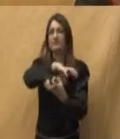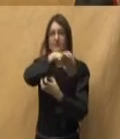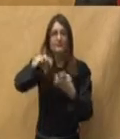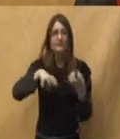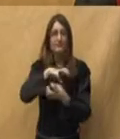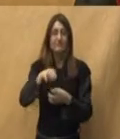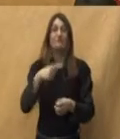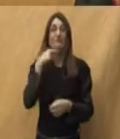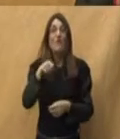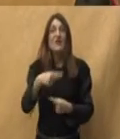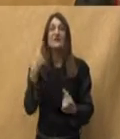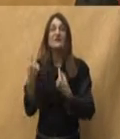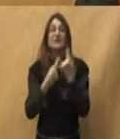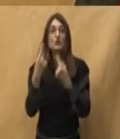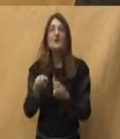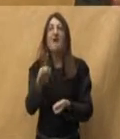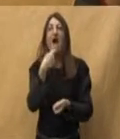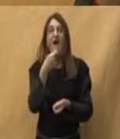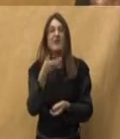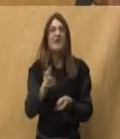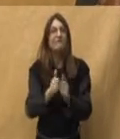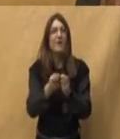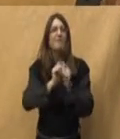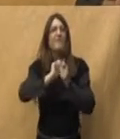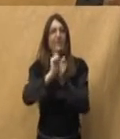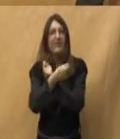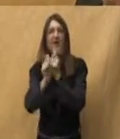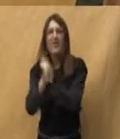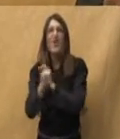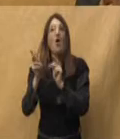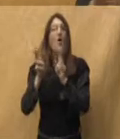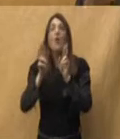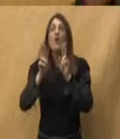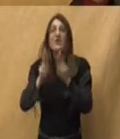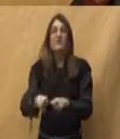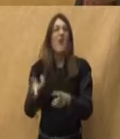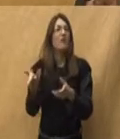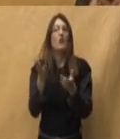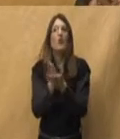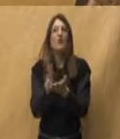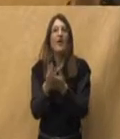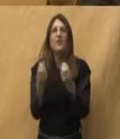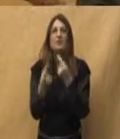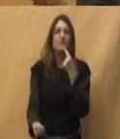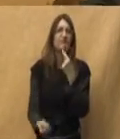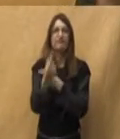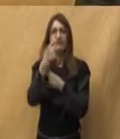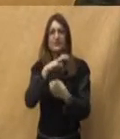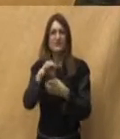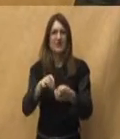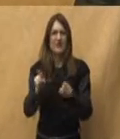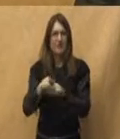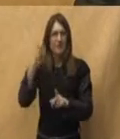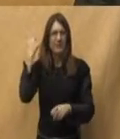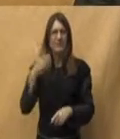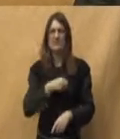da se situacija sa hranom mijenja, da uvijek ima prostora za falsifikate i za neka nova događanja. I sjetimo se samo strašne